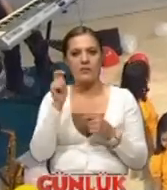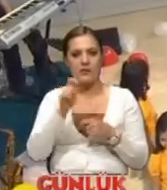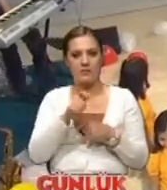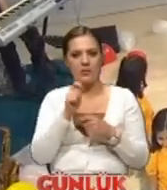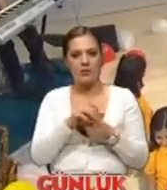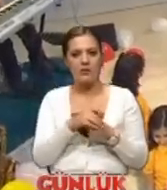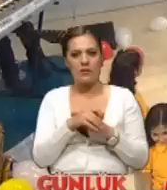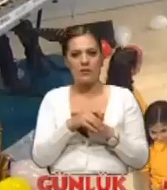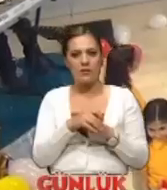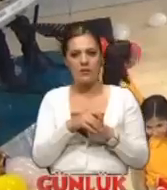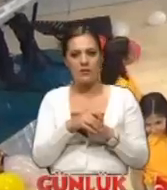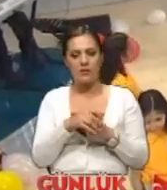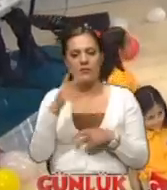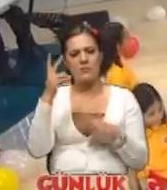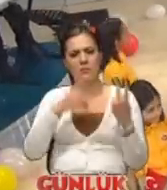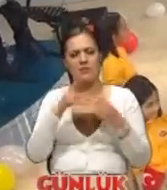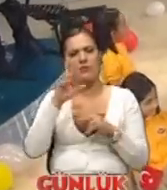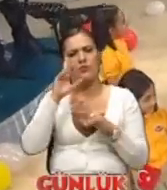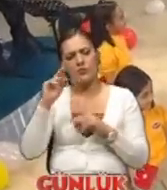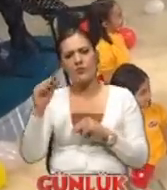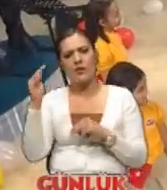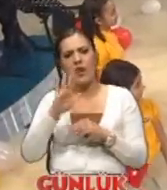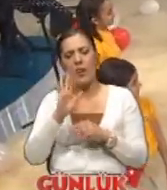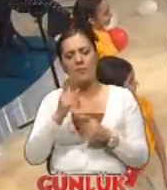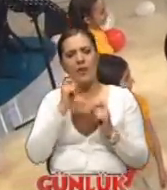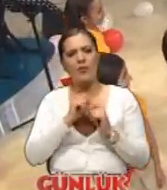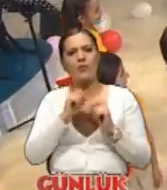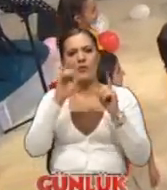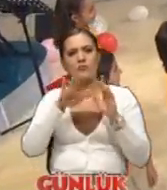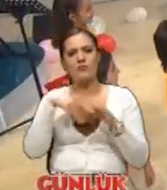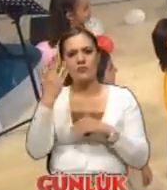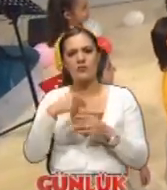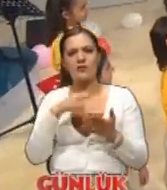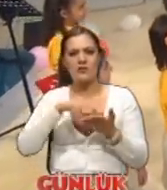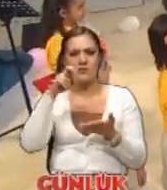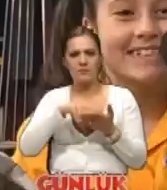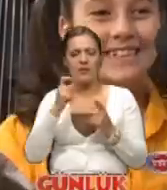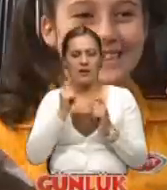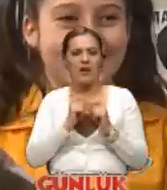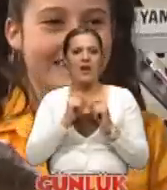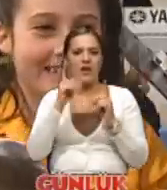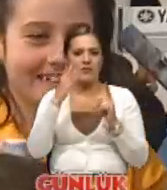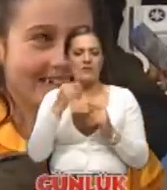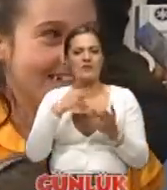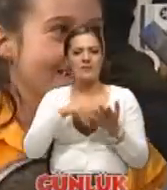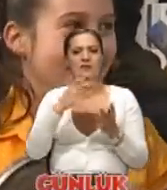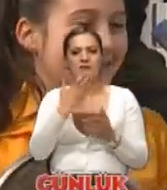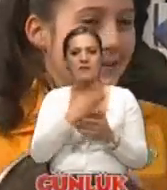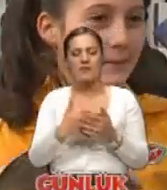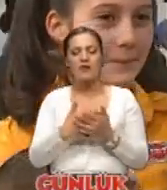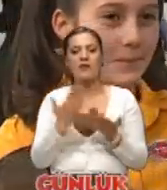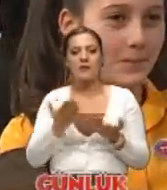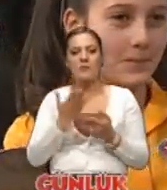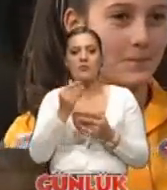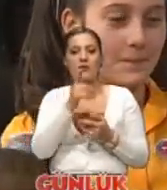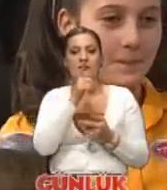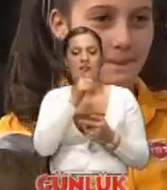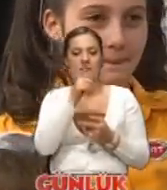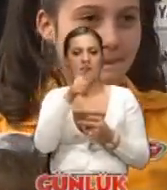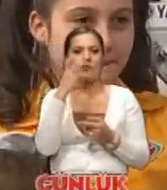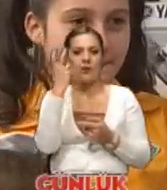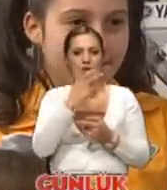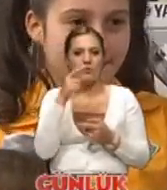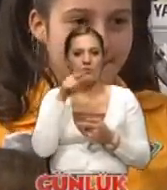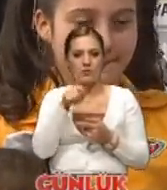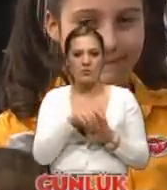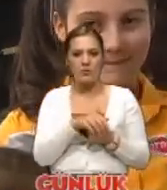yapıyorlar. Evet. Bazen uykulu geliyorlar ama açılıyoruz değil mi çocuklar sonra zıplıyoruz. Evet. Harika. Şimdi tabii çok sesli bir koro bu,